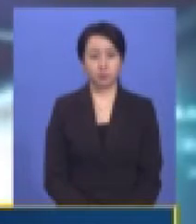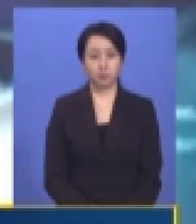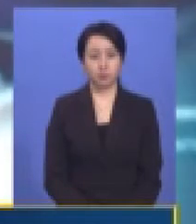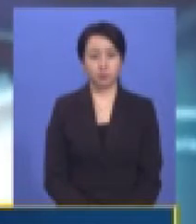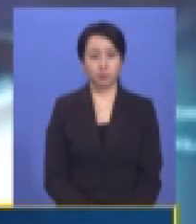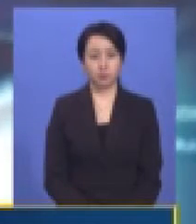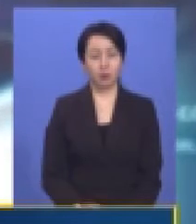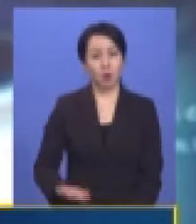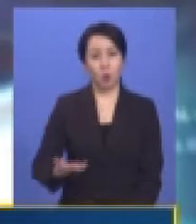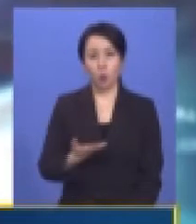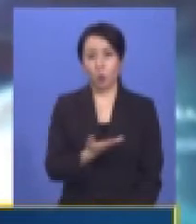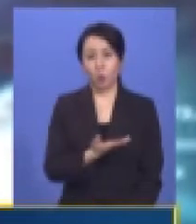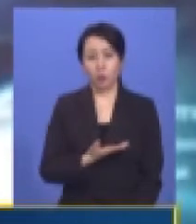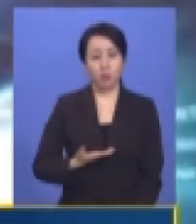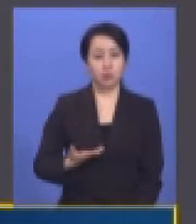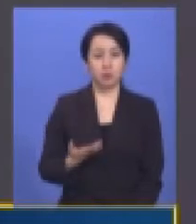У нас